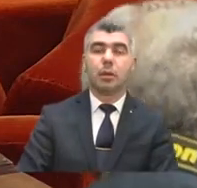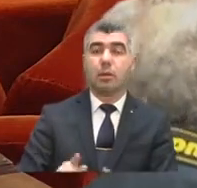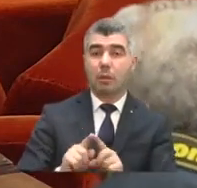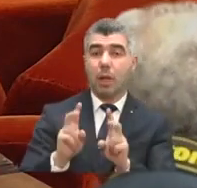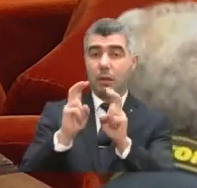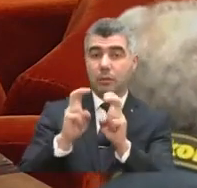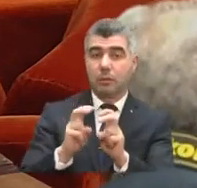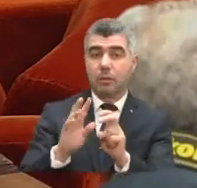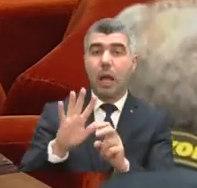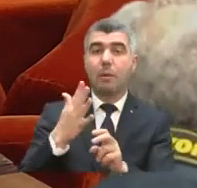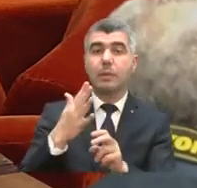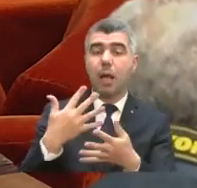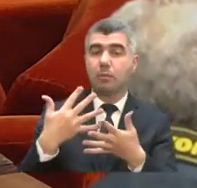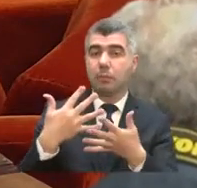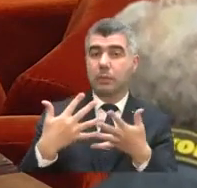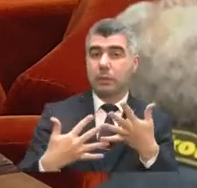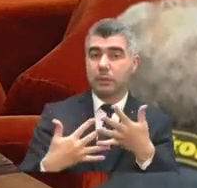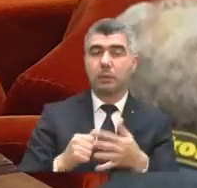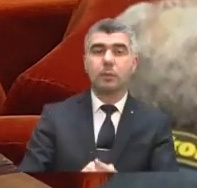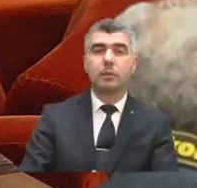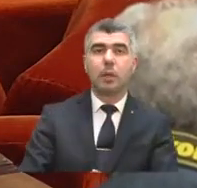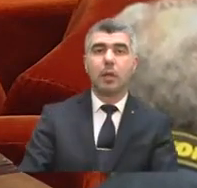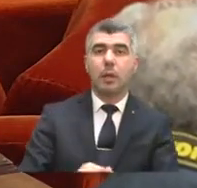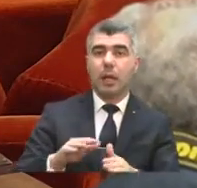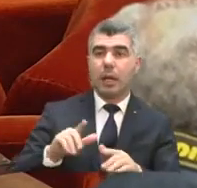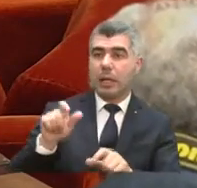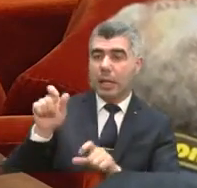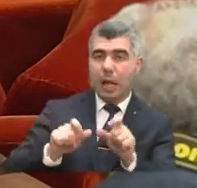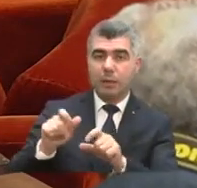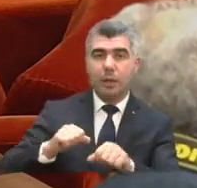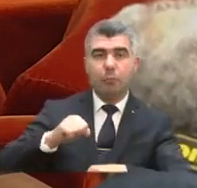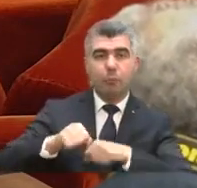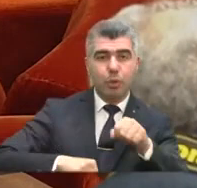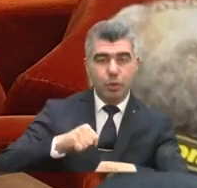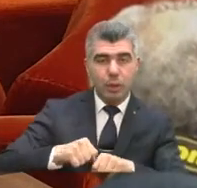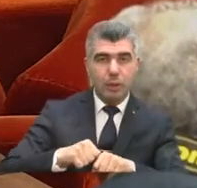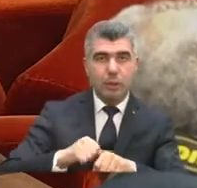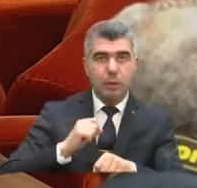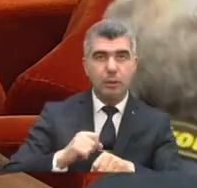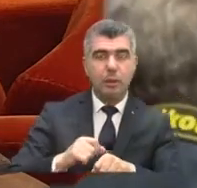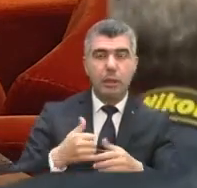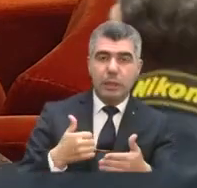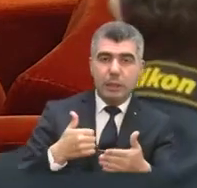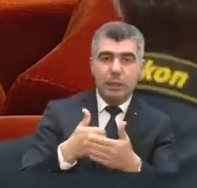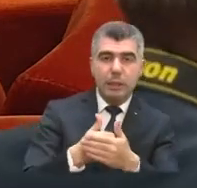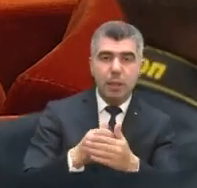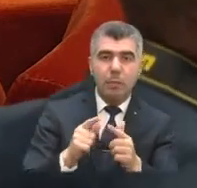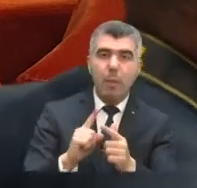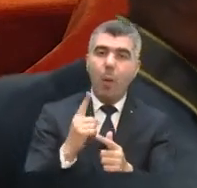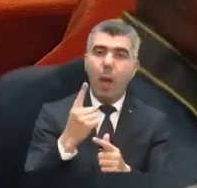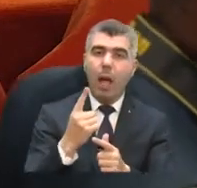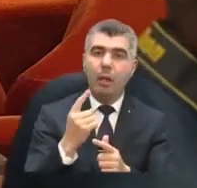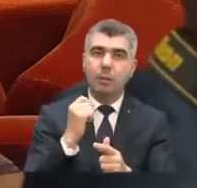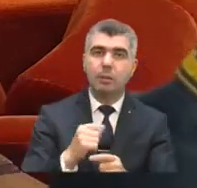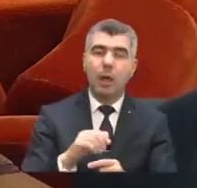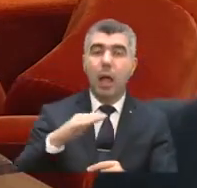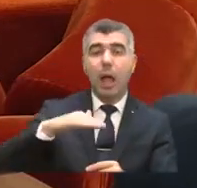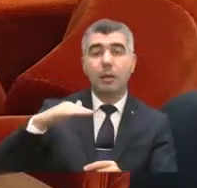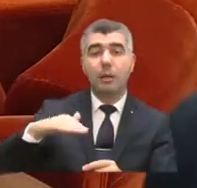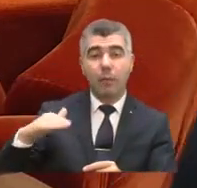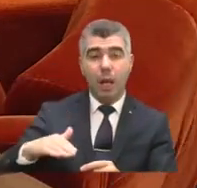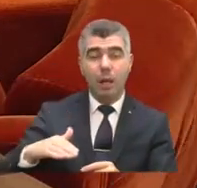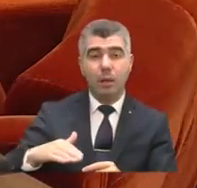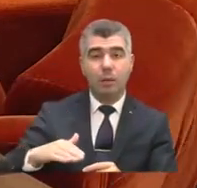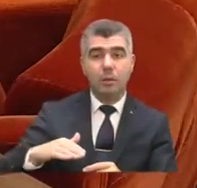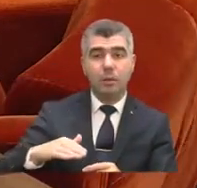ارتكزت على 5 رهانات استراتيجية، هما الراجلين والدراجات النارية والحوادث اللي تتهم غير مركبة واحدة والأطفال اللي